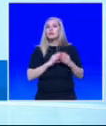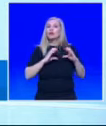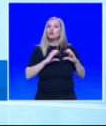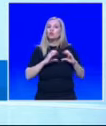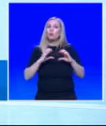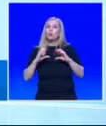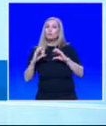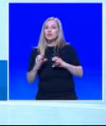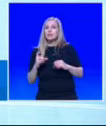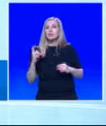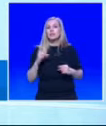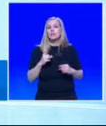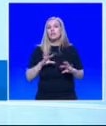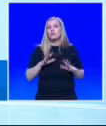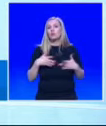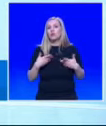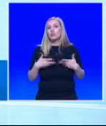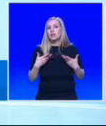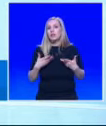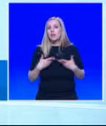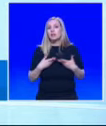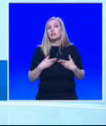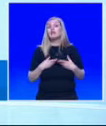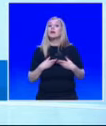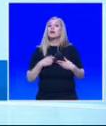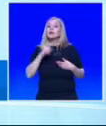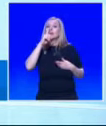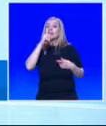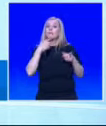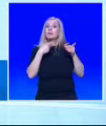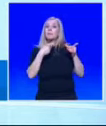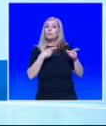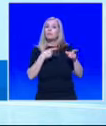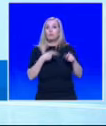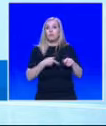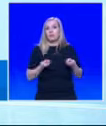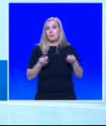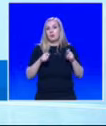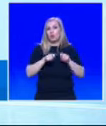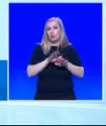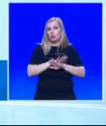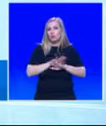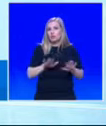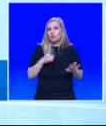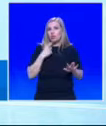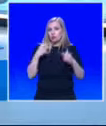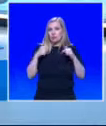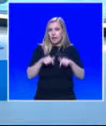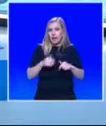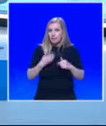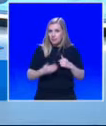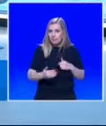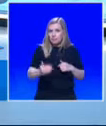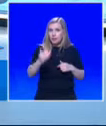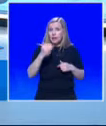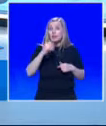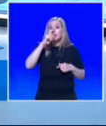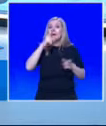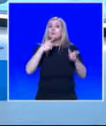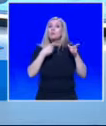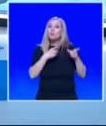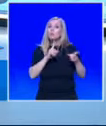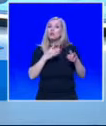на стероиди според желанията на всемогъщия главен прокурор. Това приключва. Защото от сега нататъка главният прокурор може